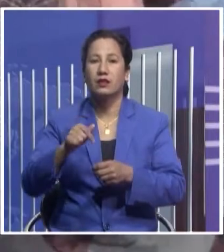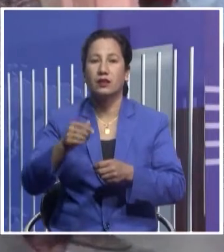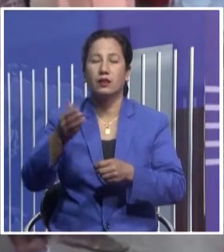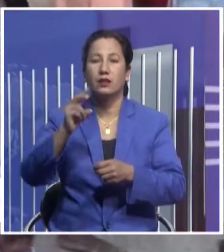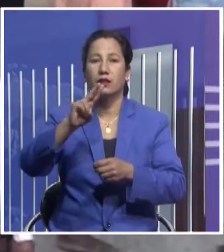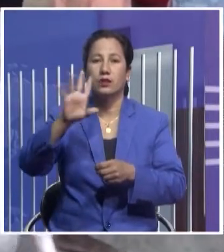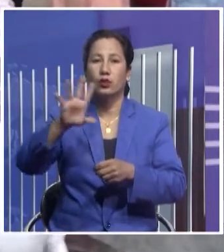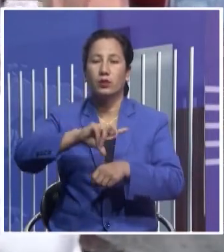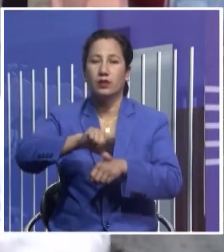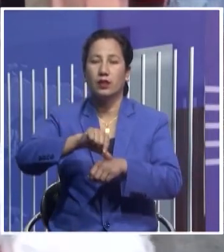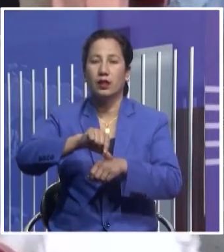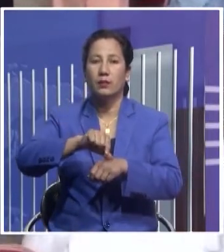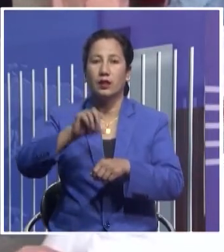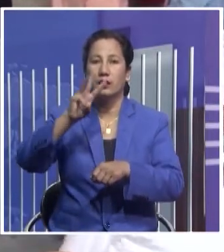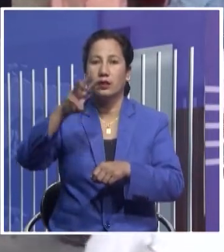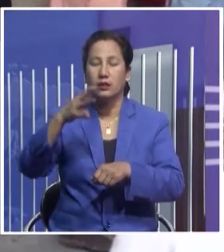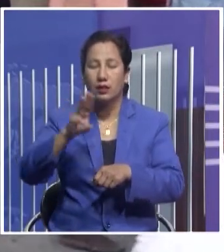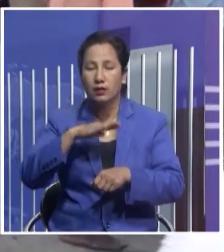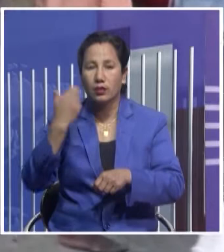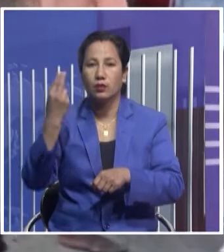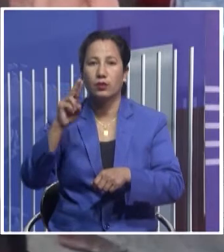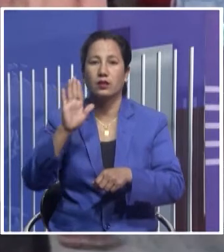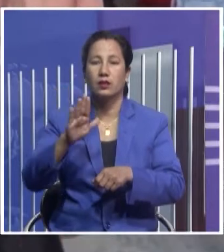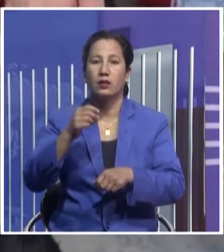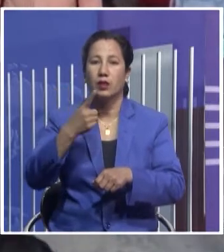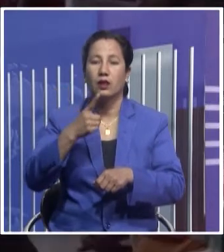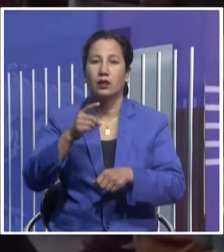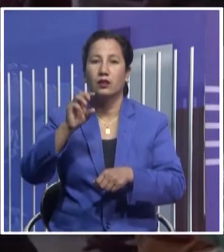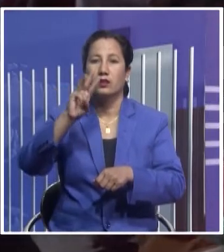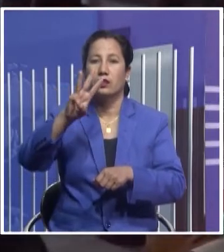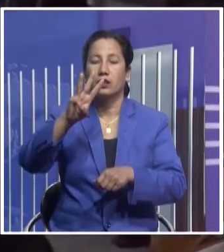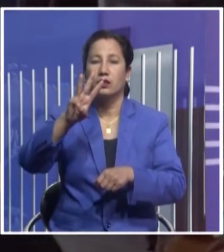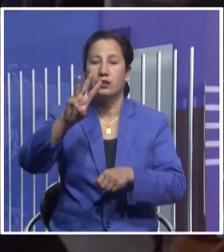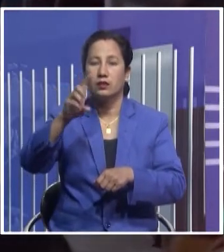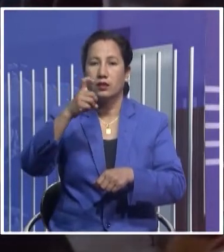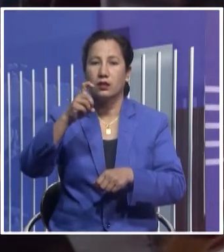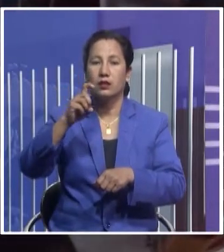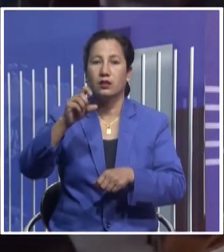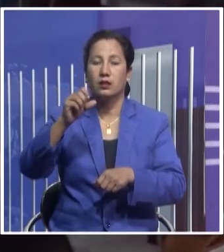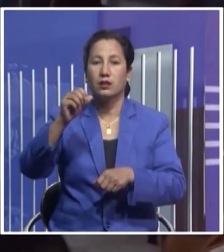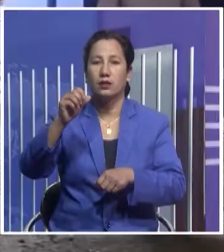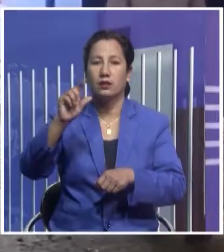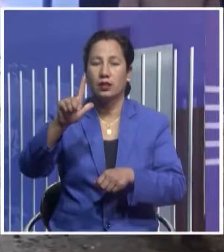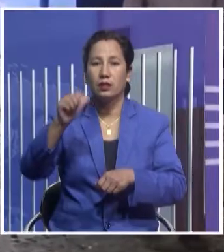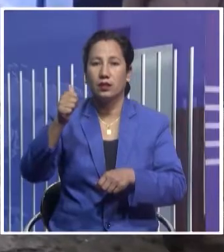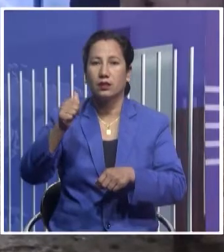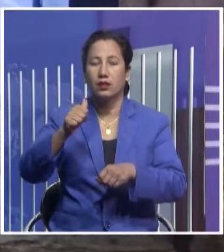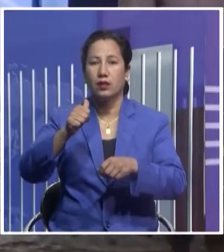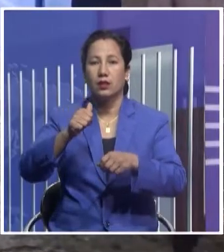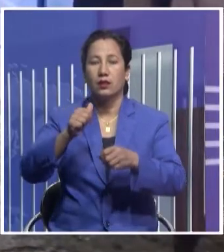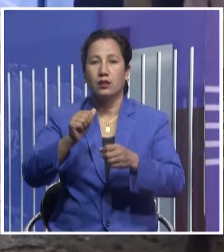पछिल्लो 24 घण्टामा 3 जनाको मृत्यु भएको छ भने 376 जना संक्रमणमुक्त भएका छन्।